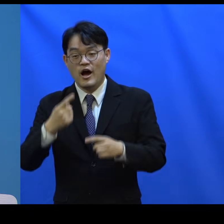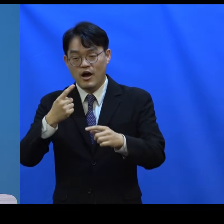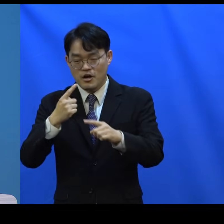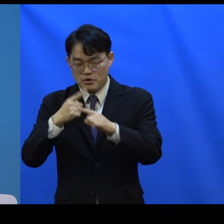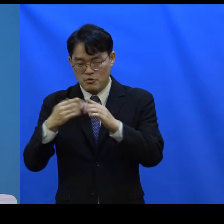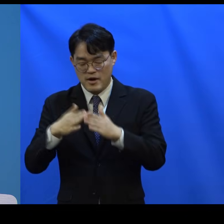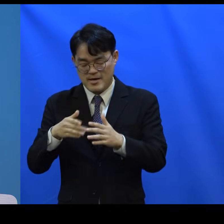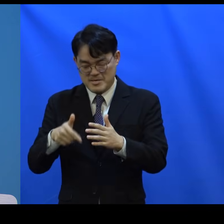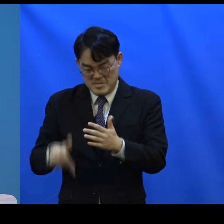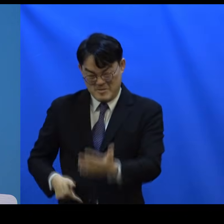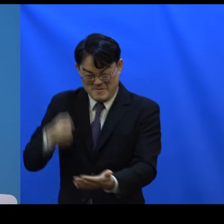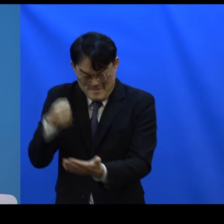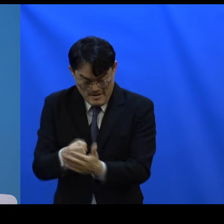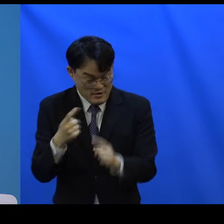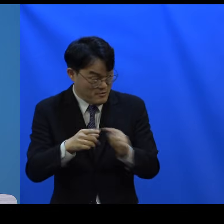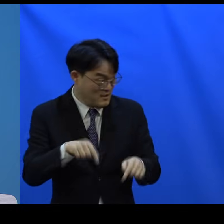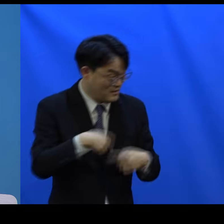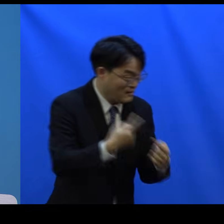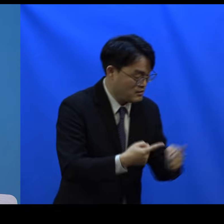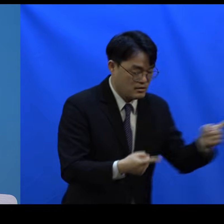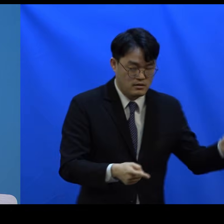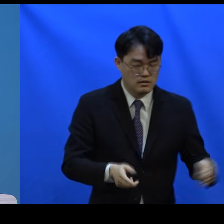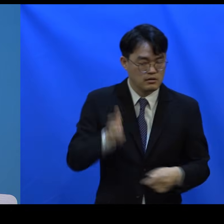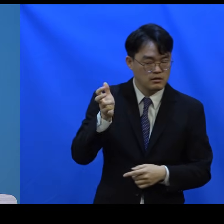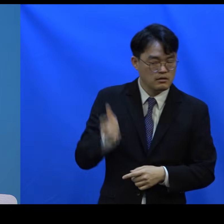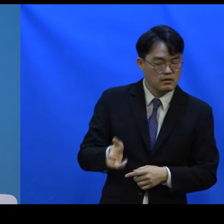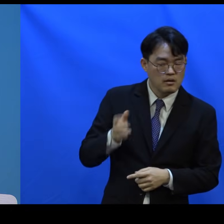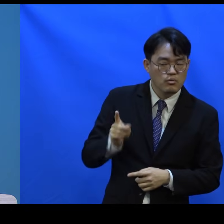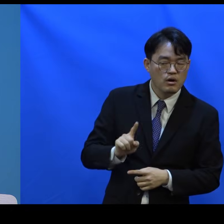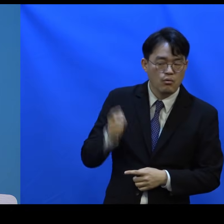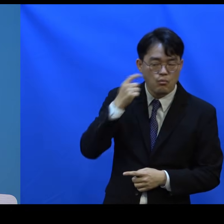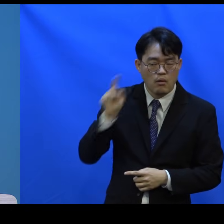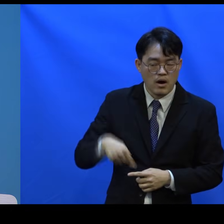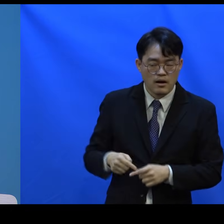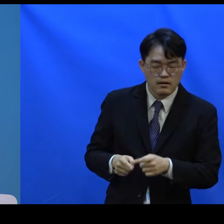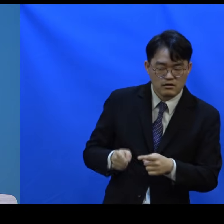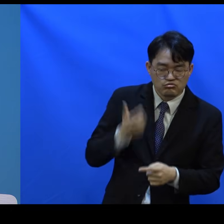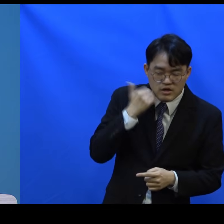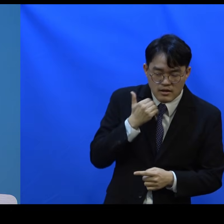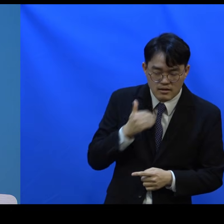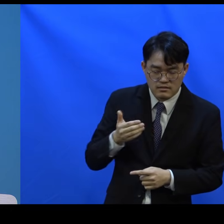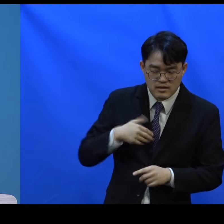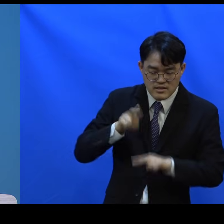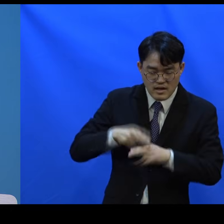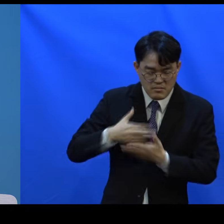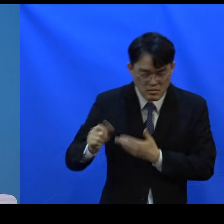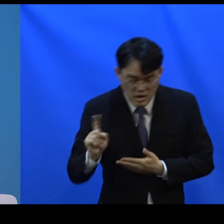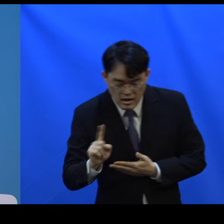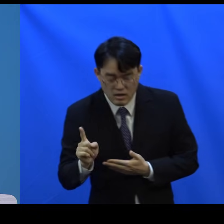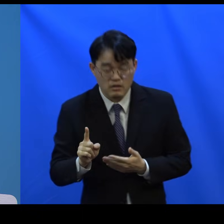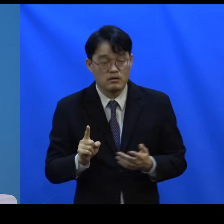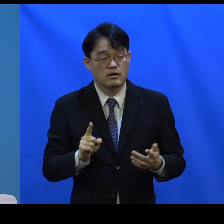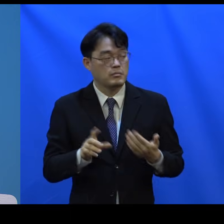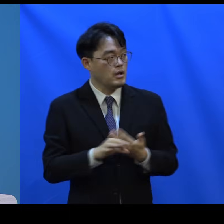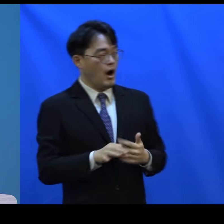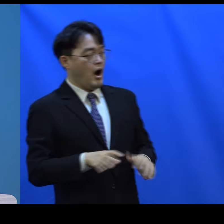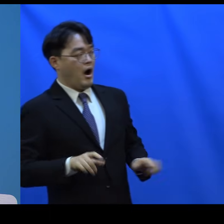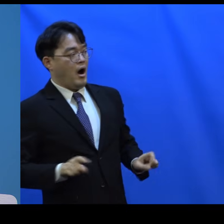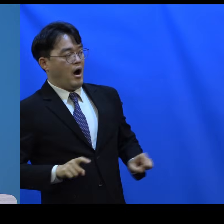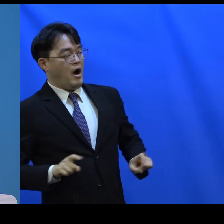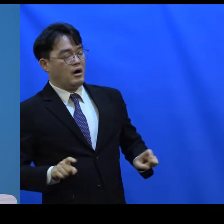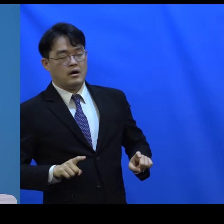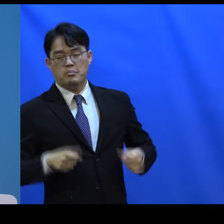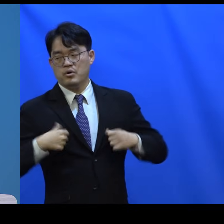우리가 초점을 맞추고 하나님을 사랑한다는 게 뭐냐? 여러분, 성경에 가장 굵게 쓴 단어들이 있어요. 여러분,